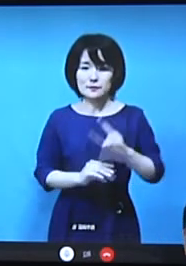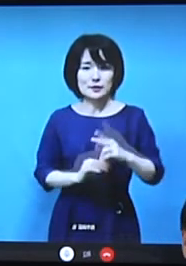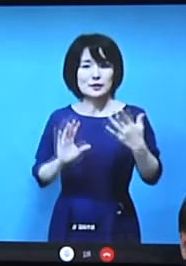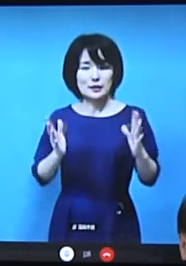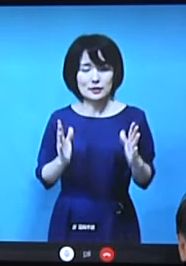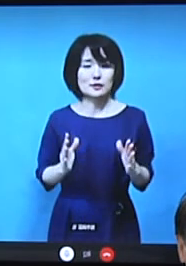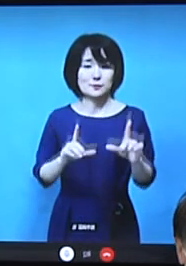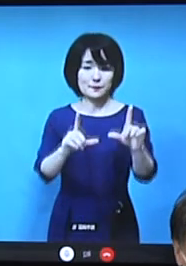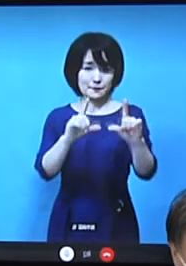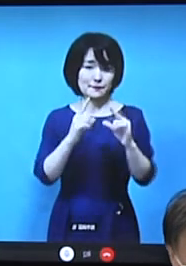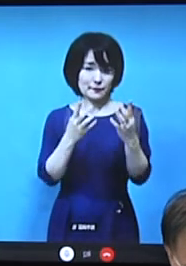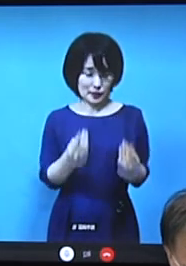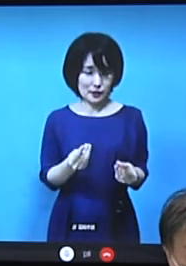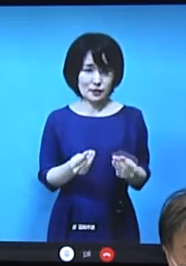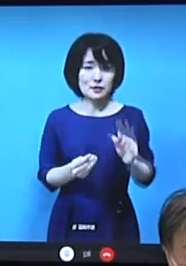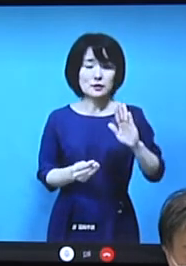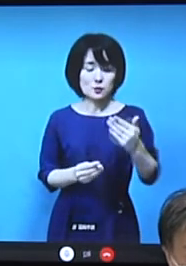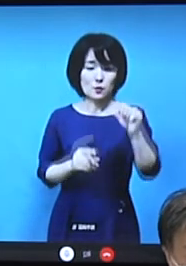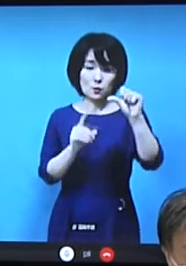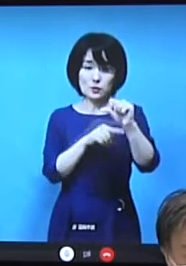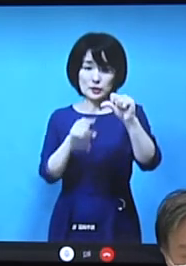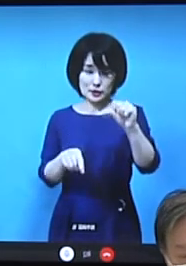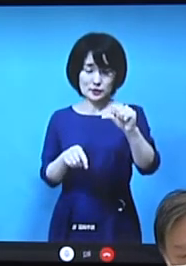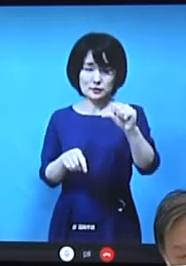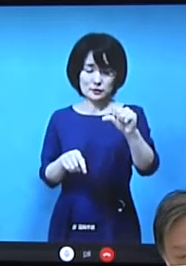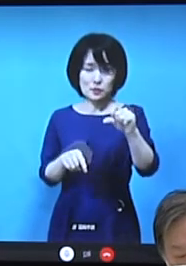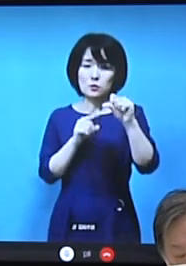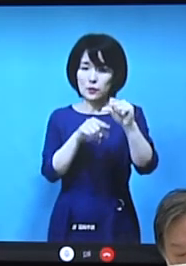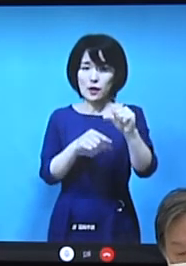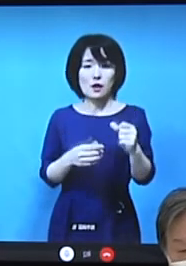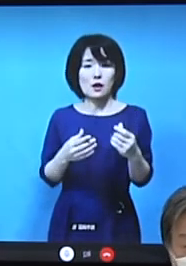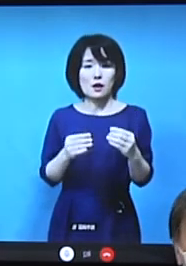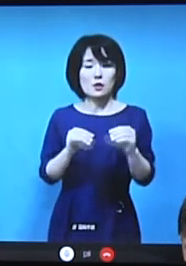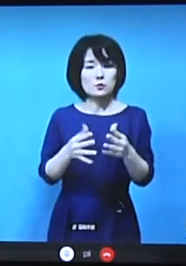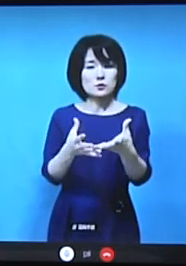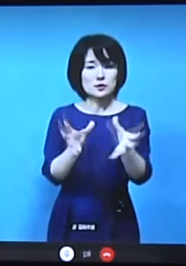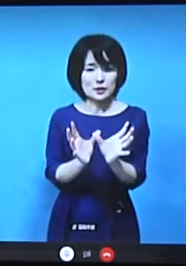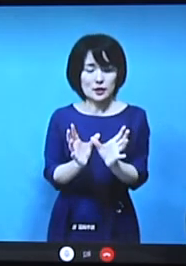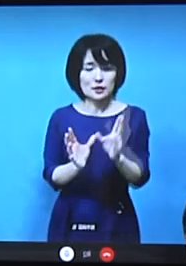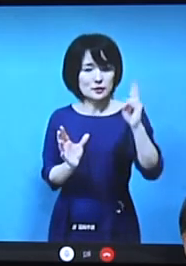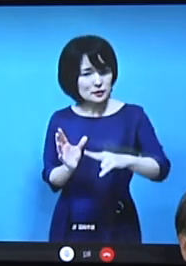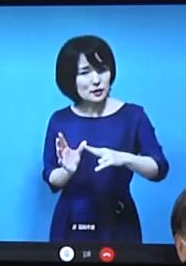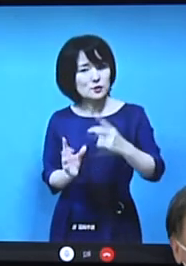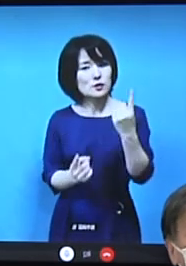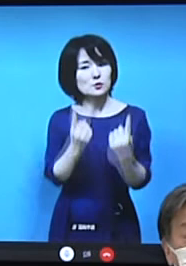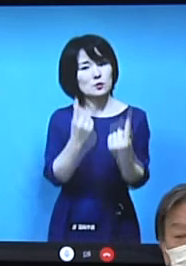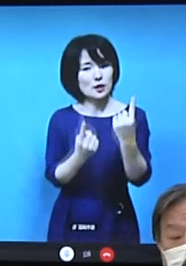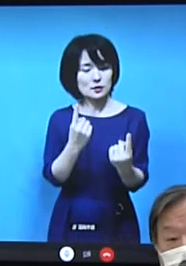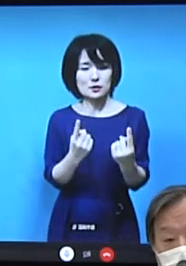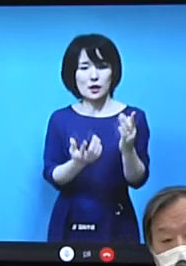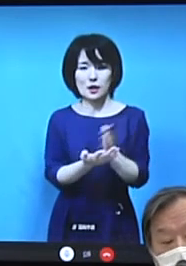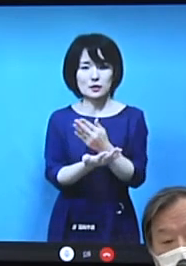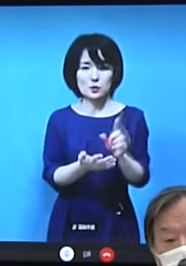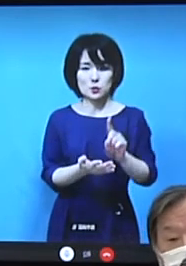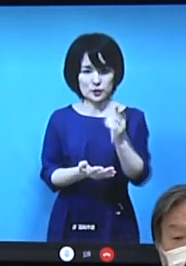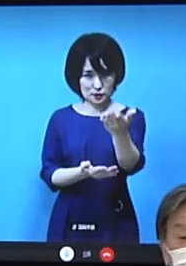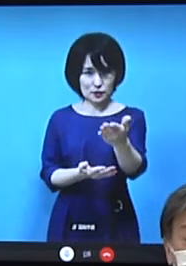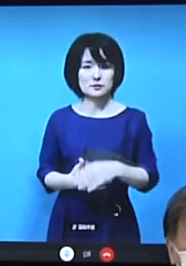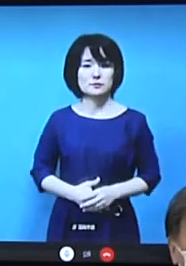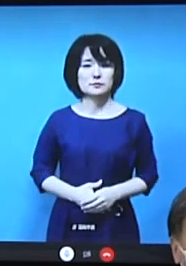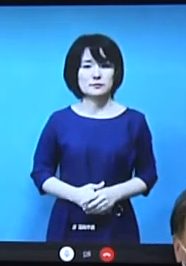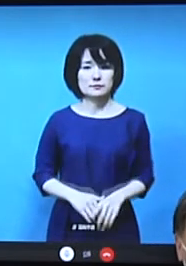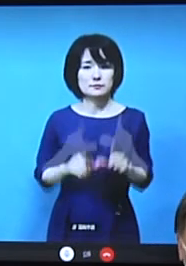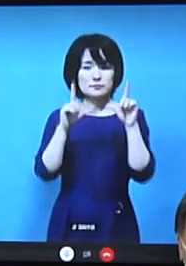んですが、今のところクラスター認定するかしないかという判断はどのようになってますでしょうか。 今ほど申し上げた通りですね、ク